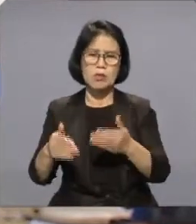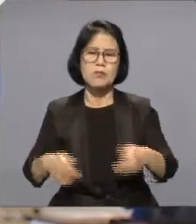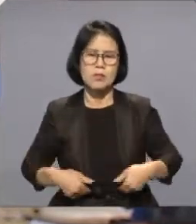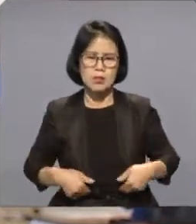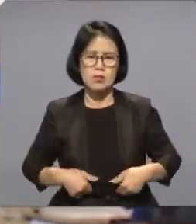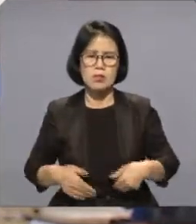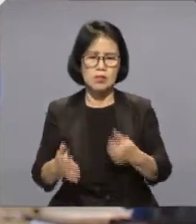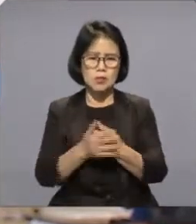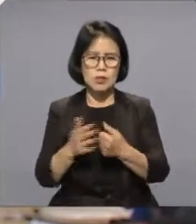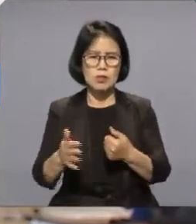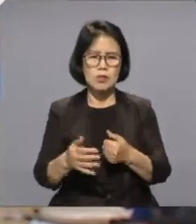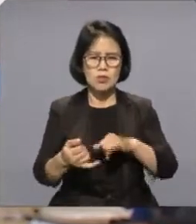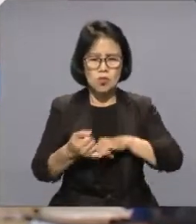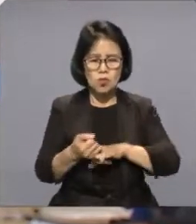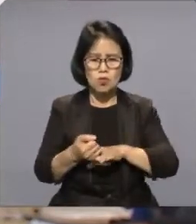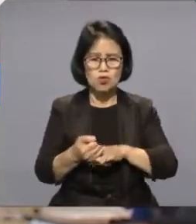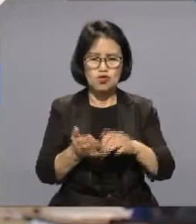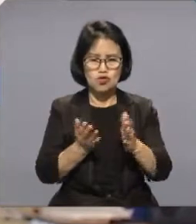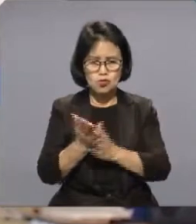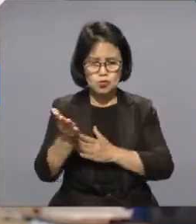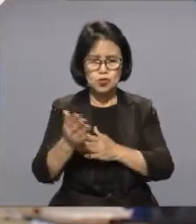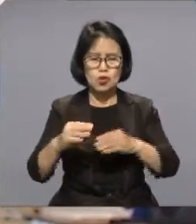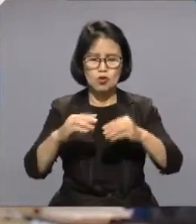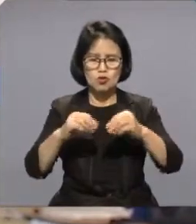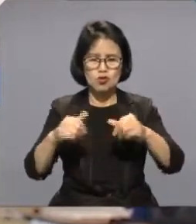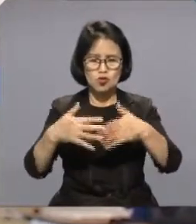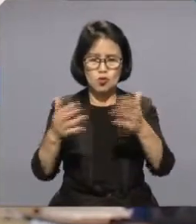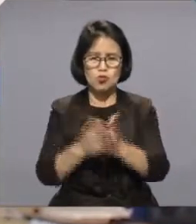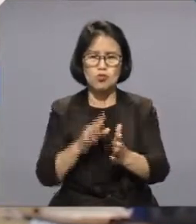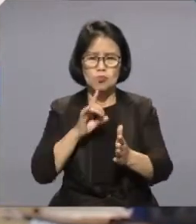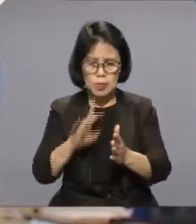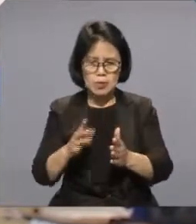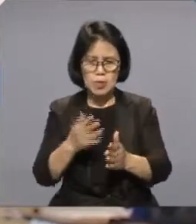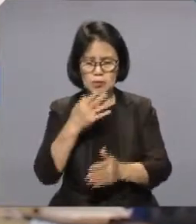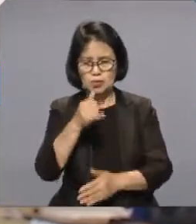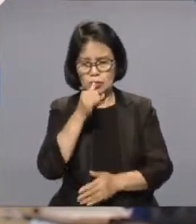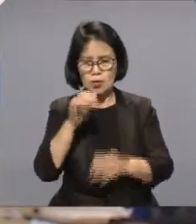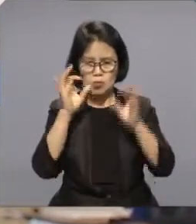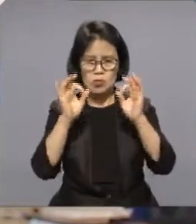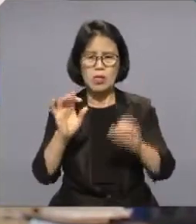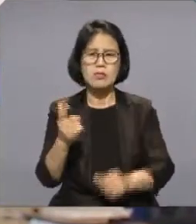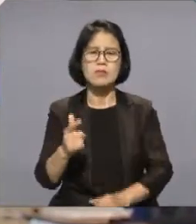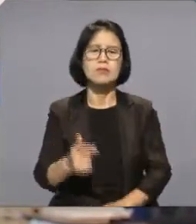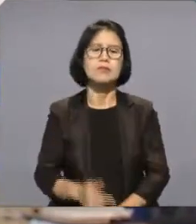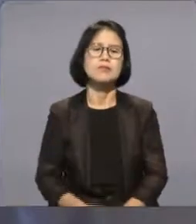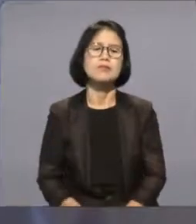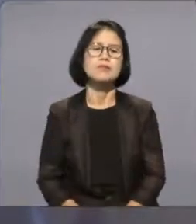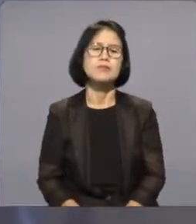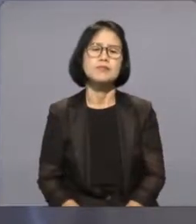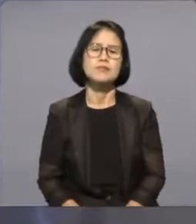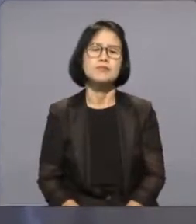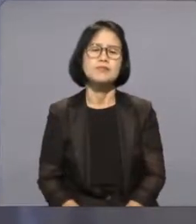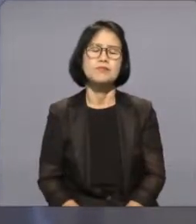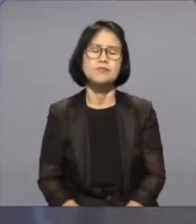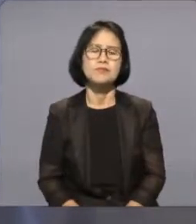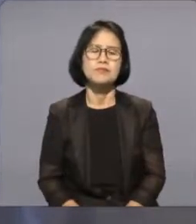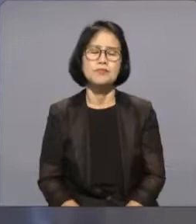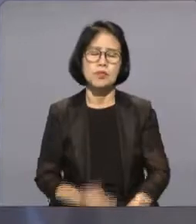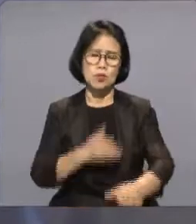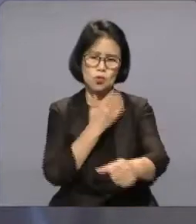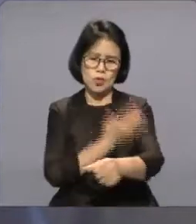때문에 그것이 꼭 주무부처인 국토부만 할수 있다 그렇게 보지는 않습니다.